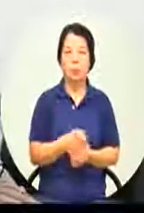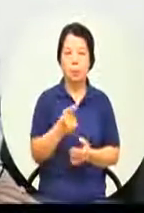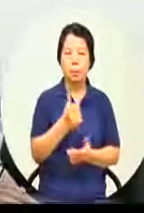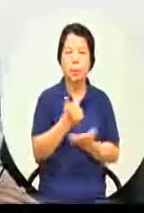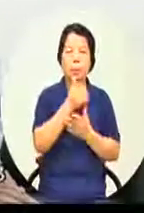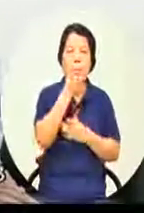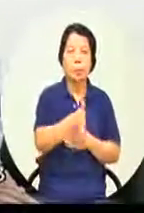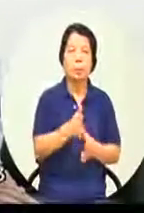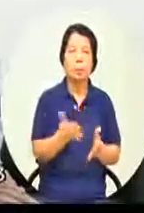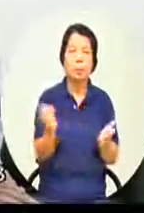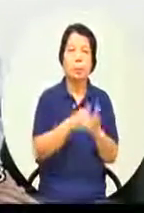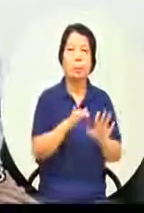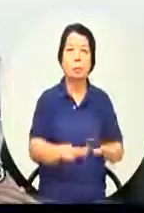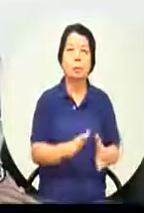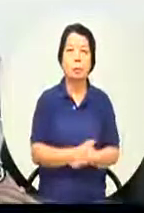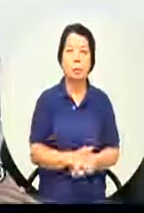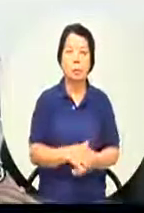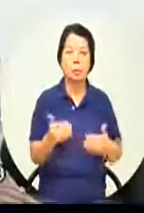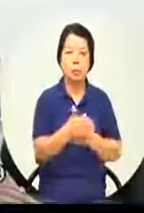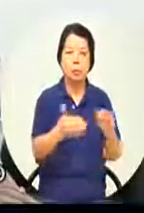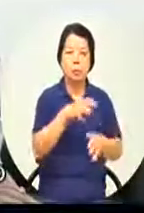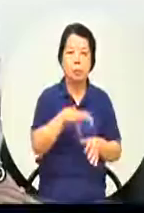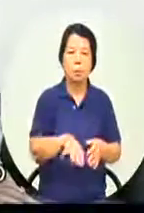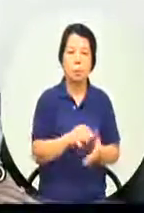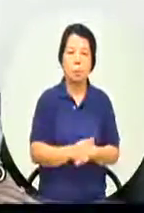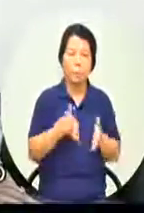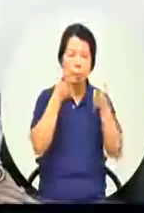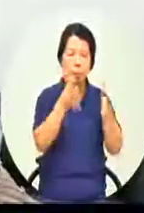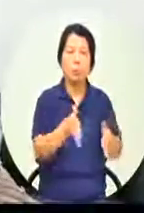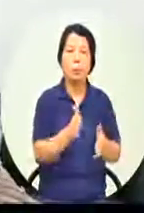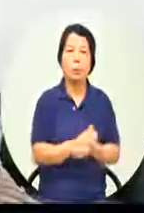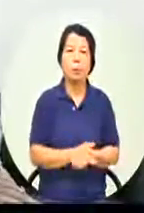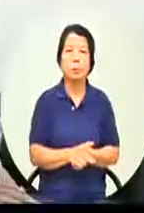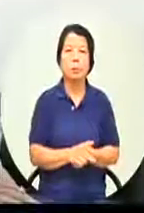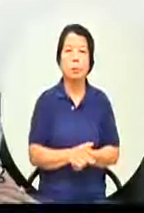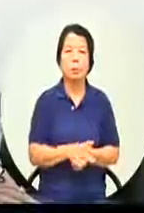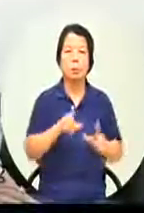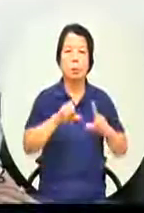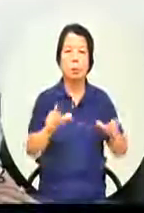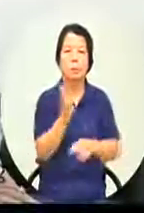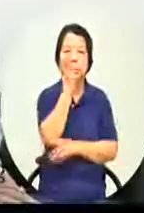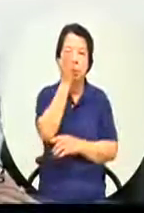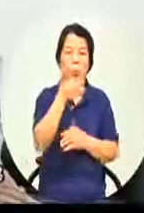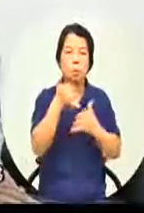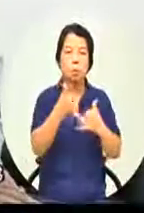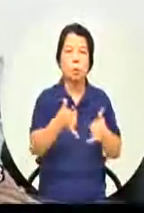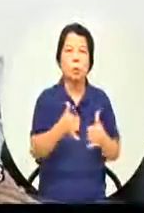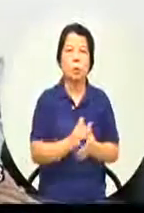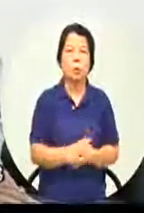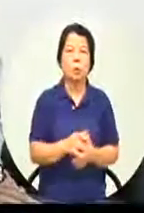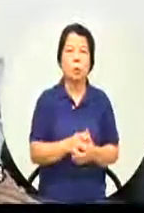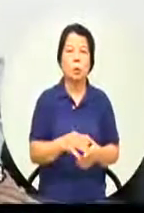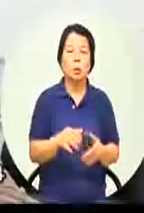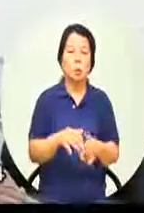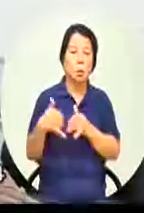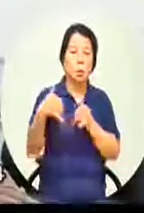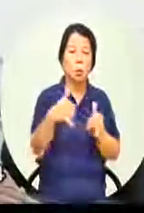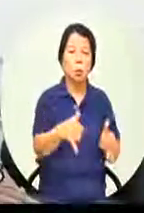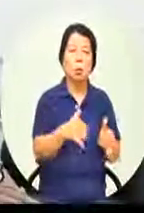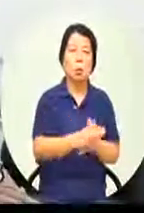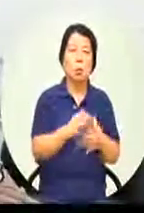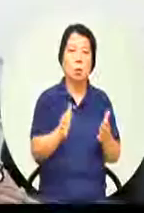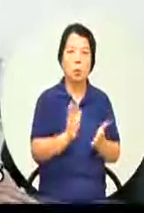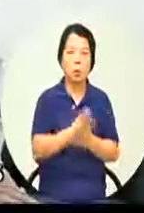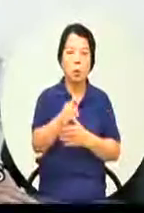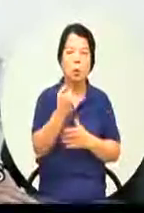到目前为止，交通局针对大顺路的沿线，你告诉我们说未来要可能可